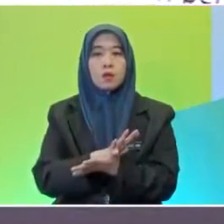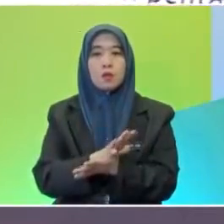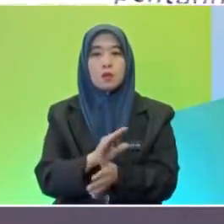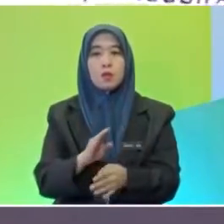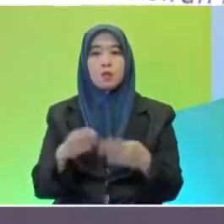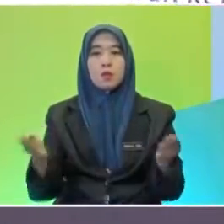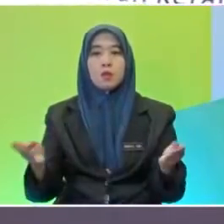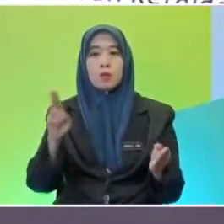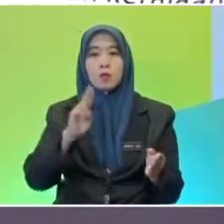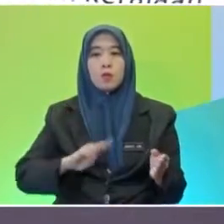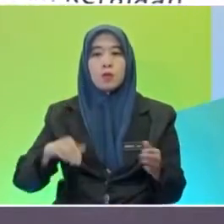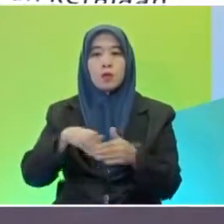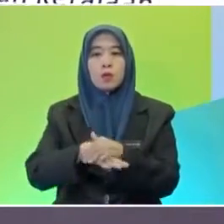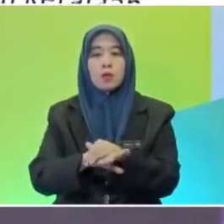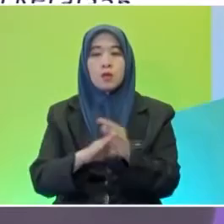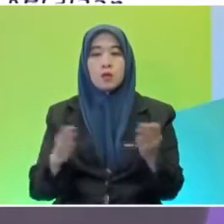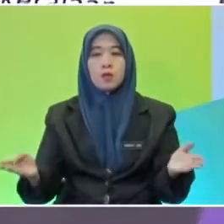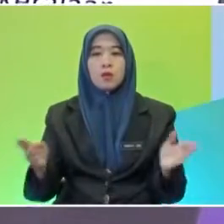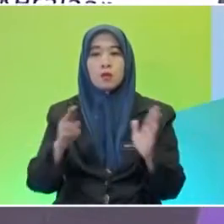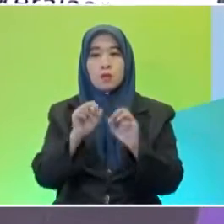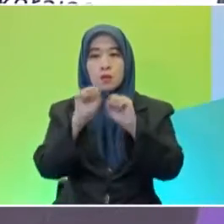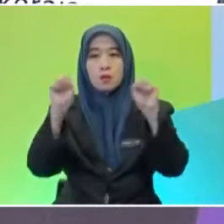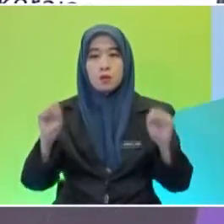utama adalah sistem perundangan negara